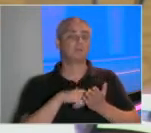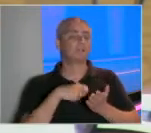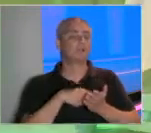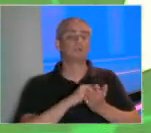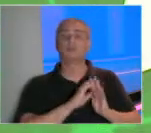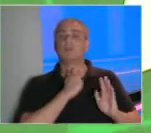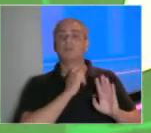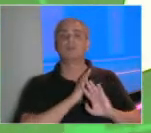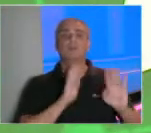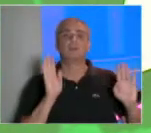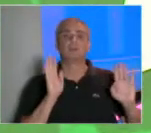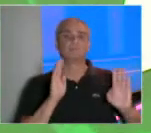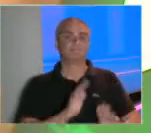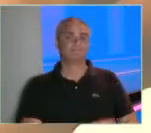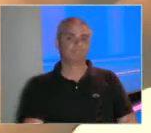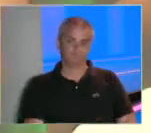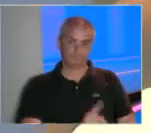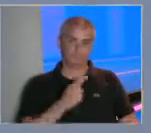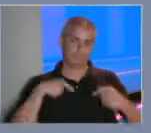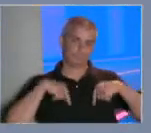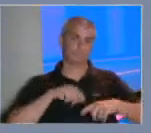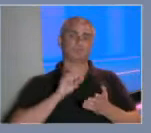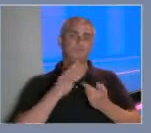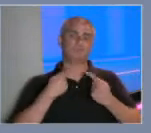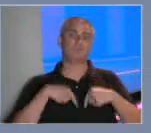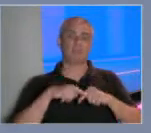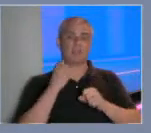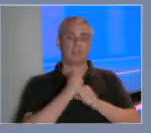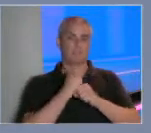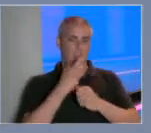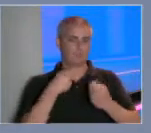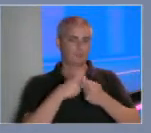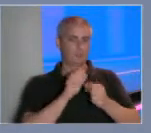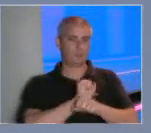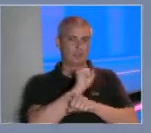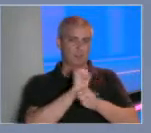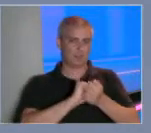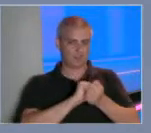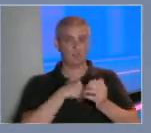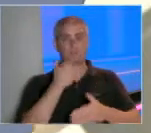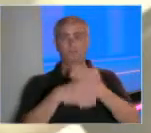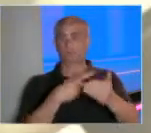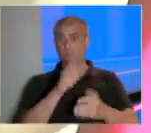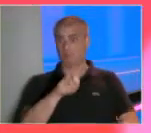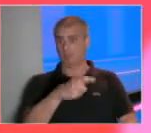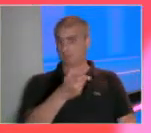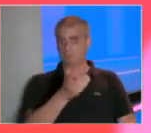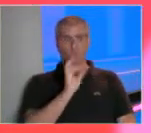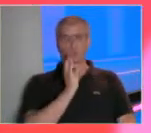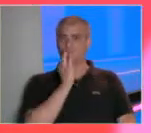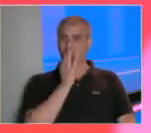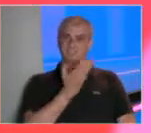ברירה. כן, כך יושב ראש ועדת העבודה והרווחה בנושא מחאת המתמחים. אנחנו מתקדמים על הכנסת, אתם יודעים, עודנה